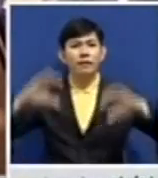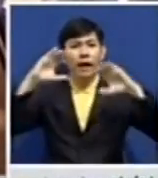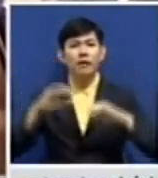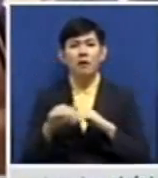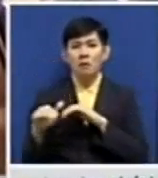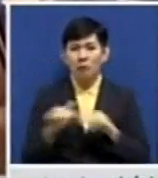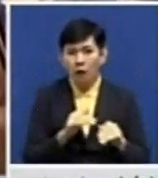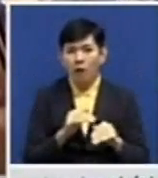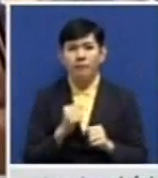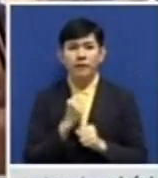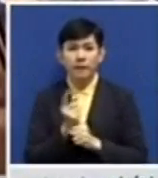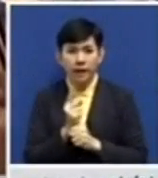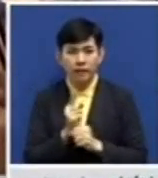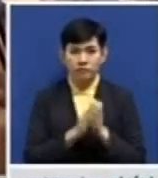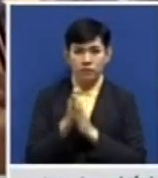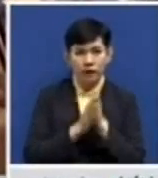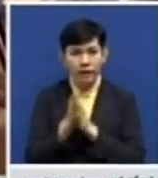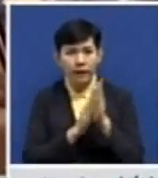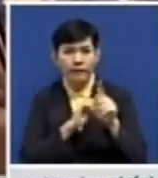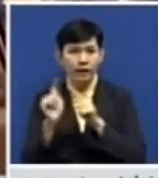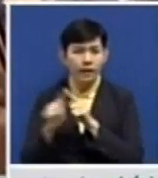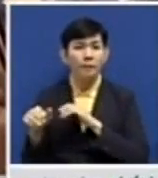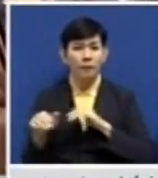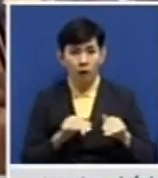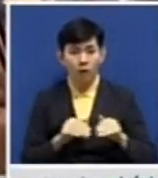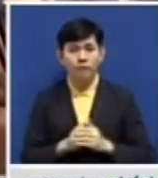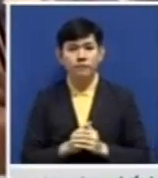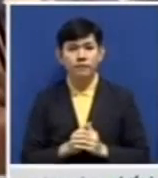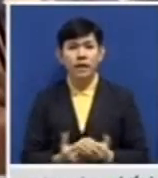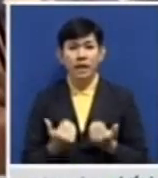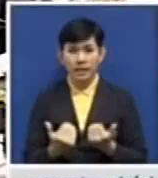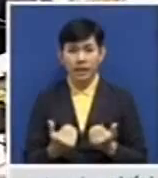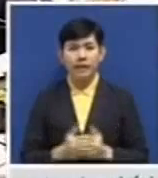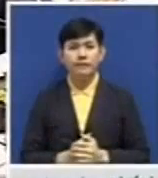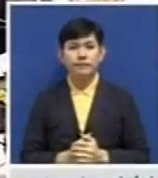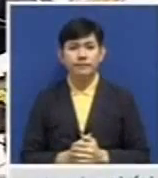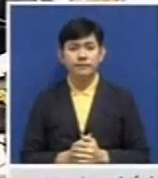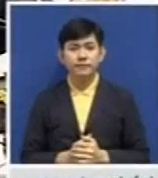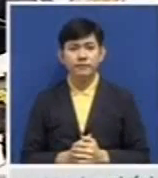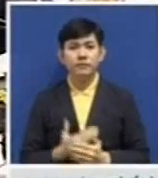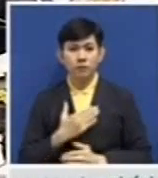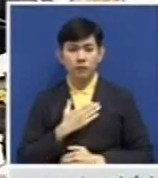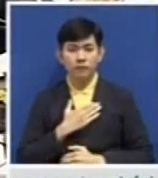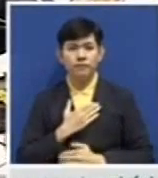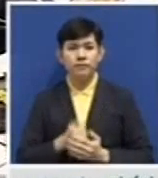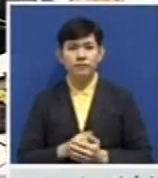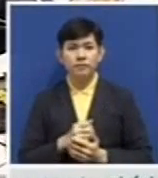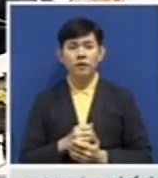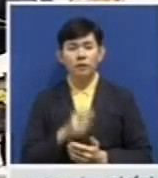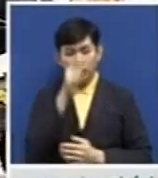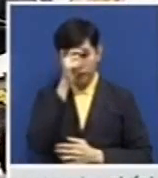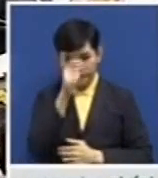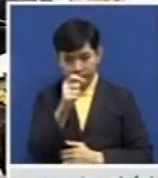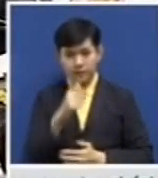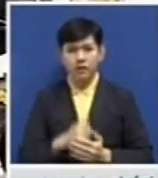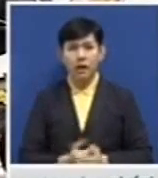างๆรับมือความท้าทายดังนั้นผมเรียนด้วยความเคารพว่า